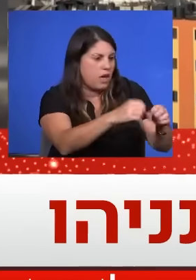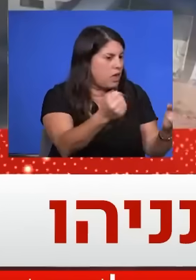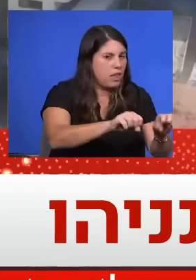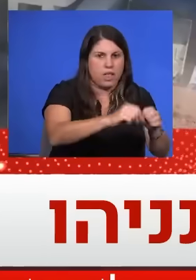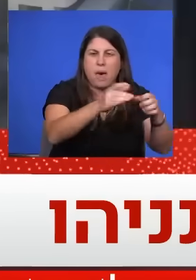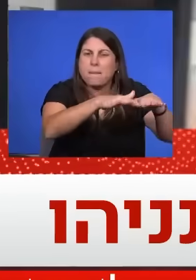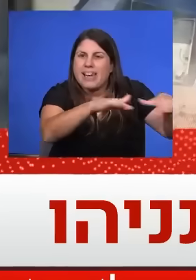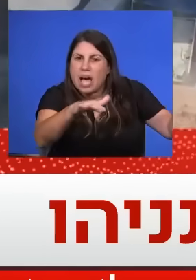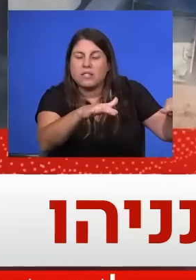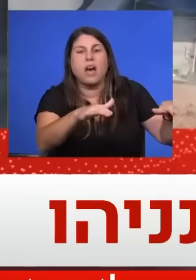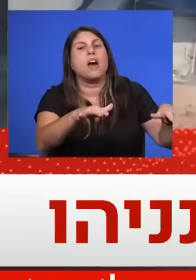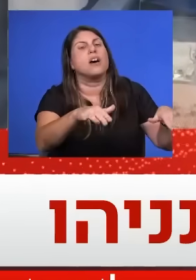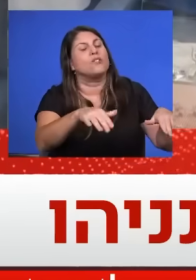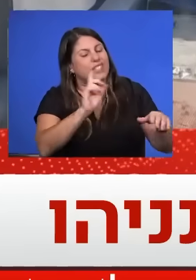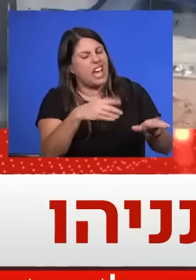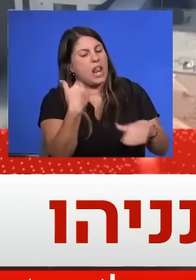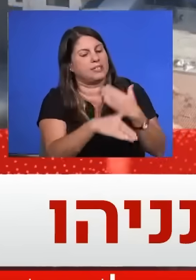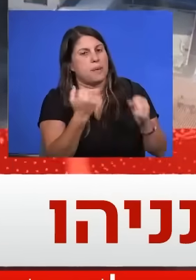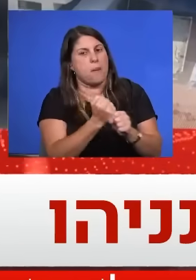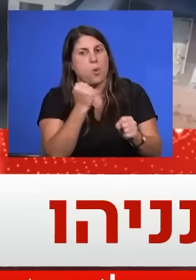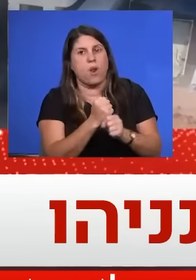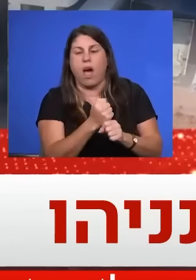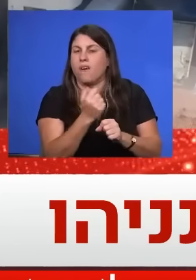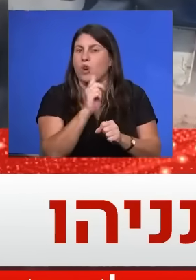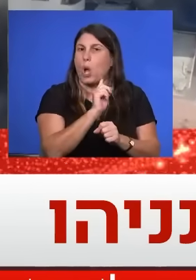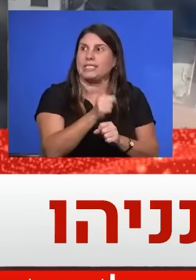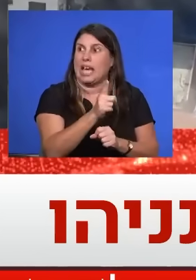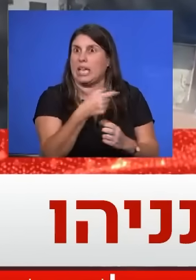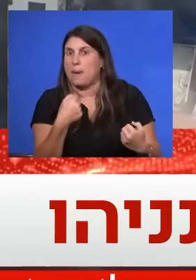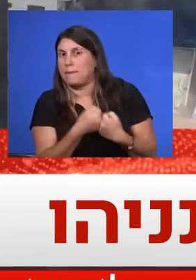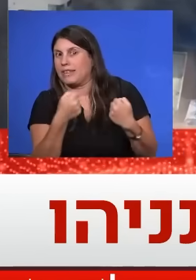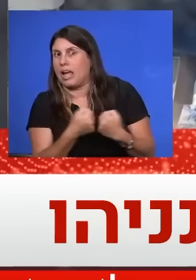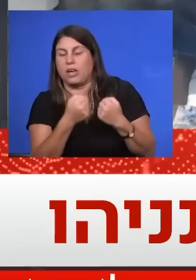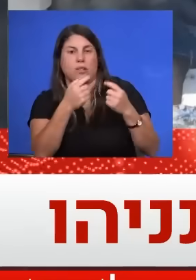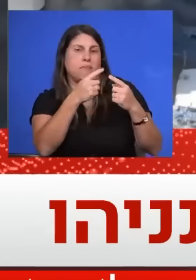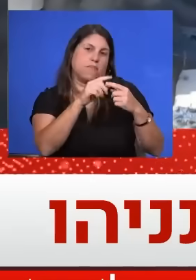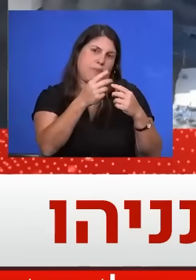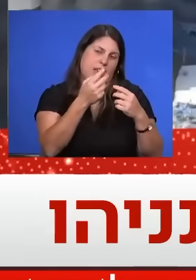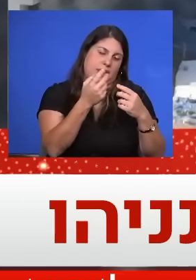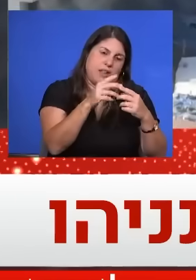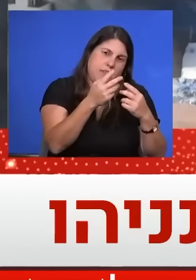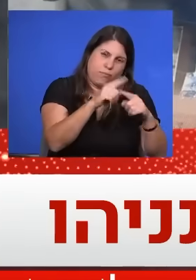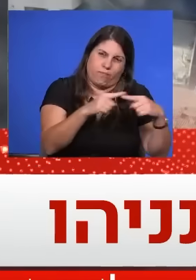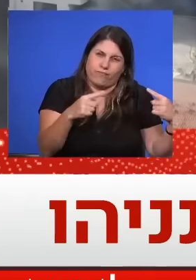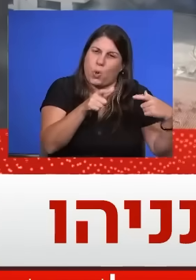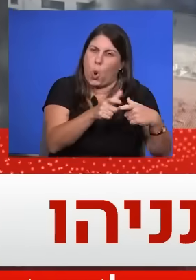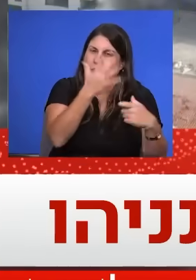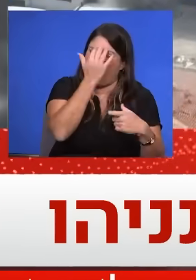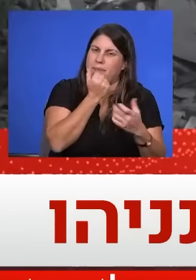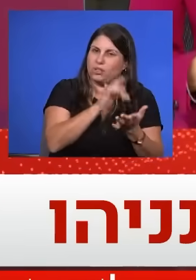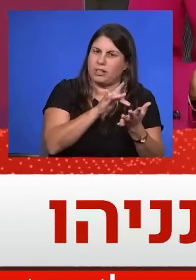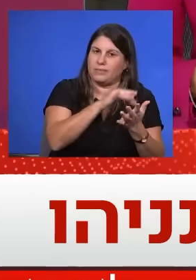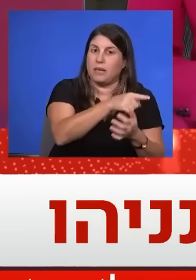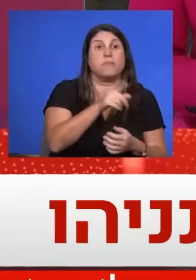את הפעולה ולא להיות זה שמתנגש ביותר מדי כוחות של חמאס שעדיין קיימים בפועלים. אז זה השלב הבא, אתה אומר קודם חטופים, אחר